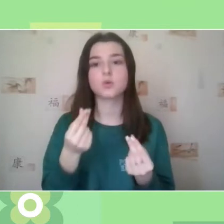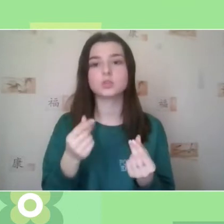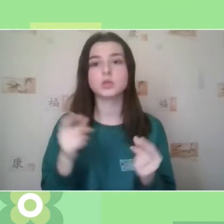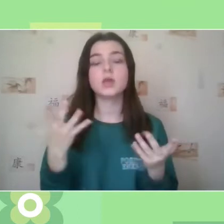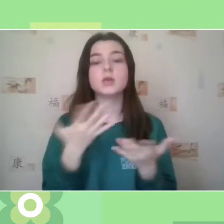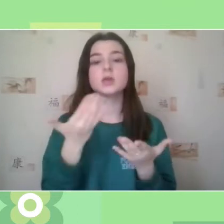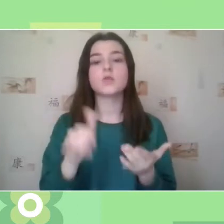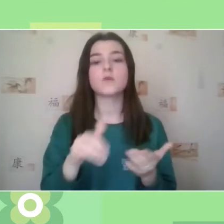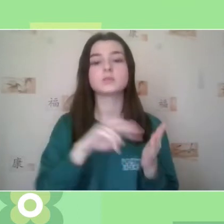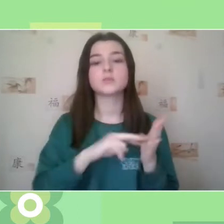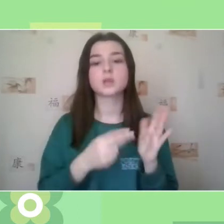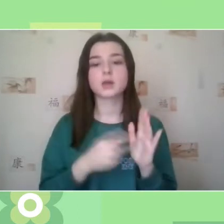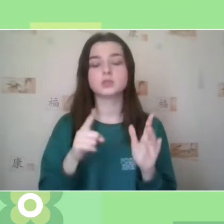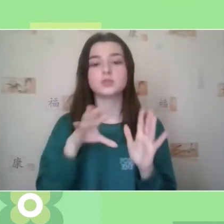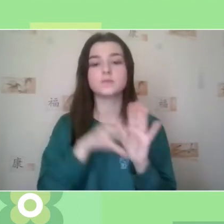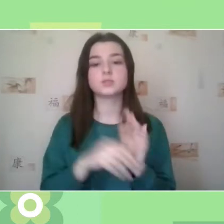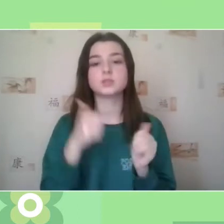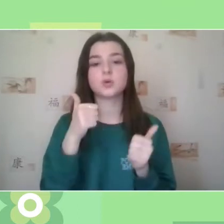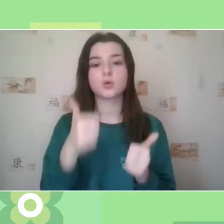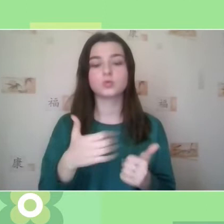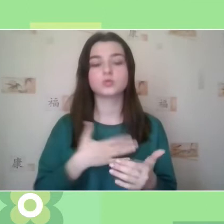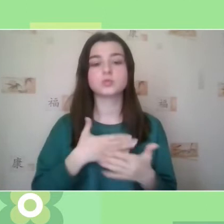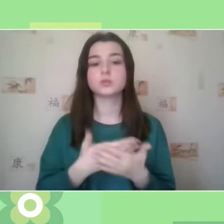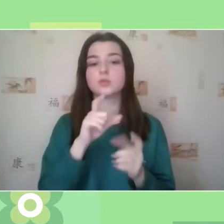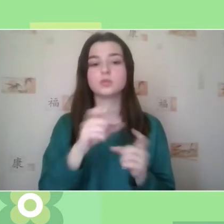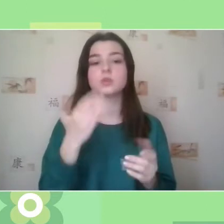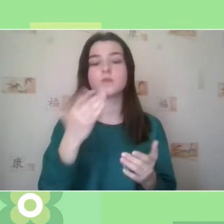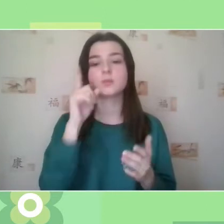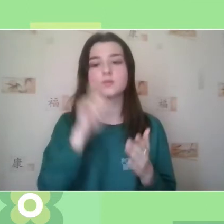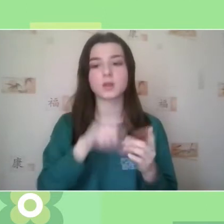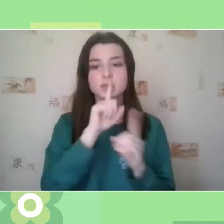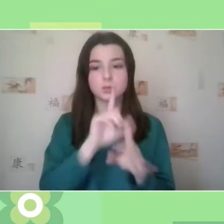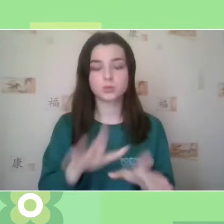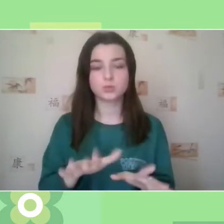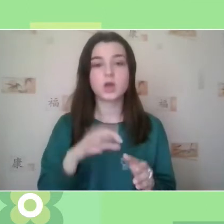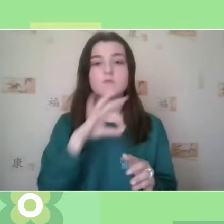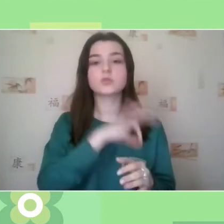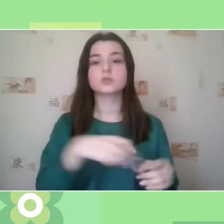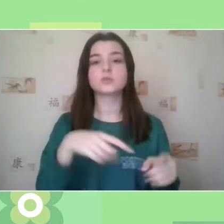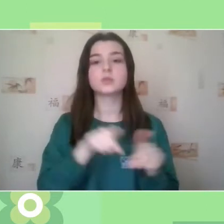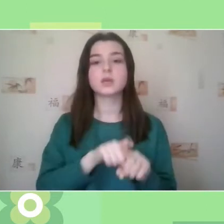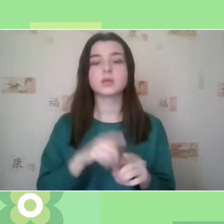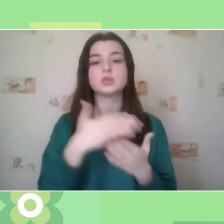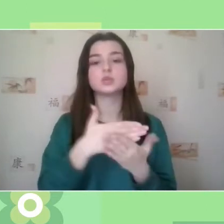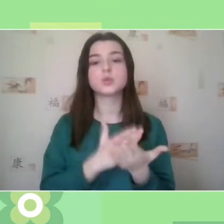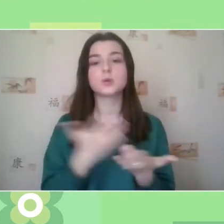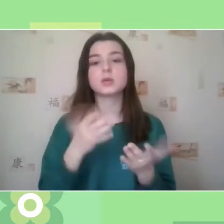втілити хорошу ініціативу, людина вам довіряти не буде. Використовуйте такий інструмент, він називається соціальний